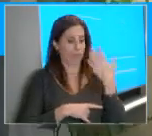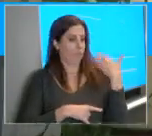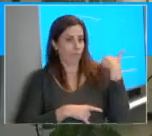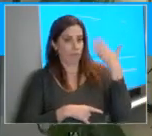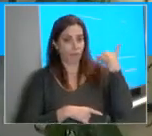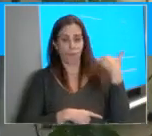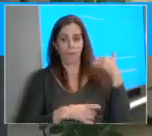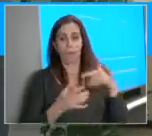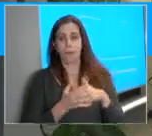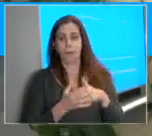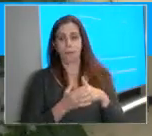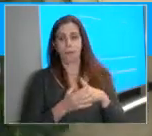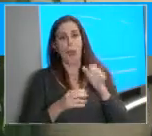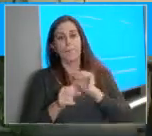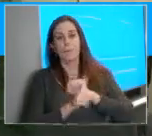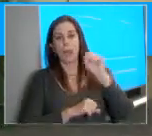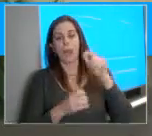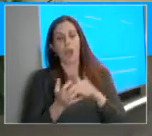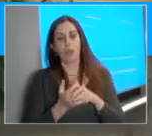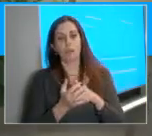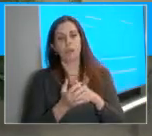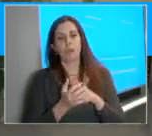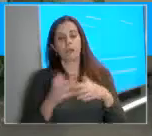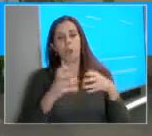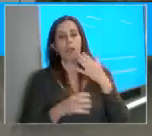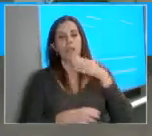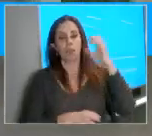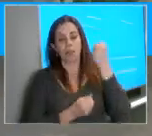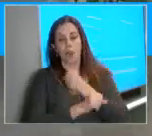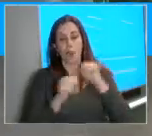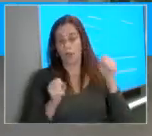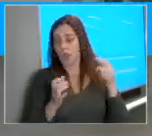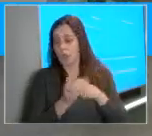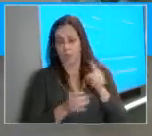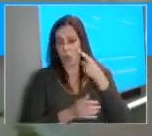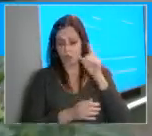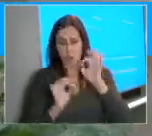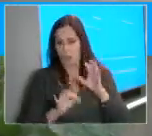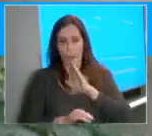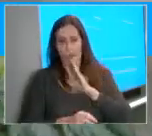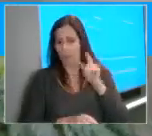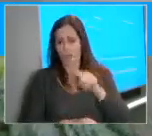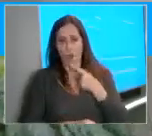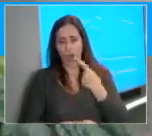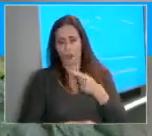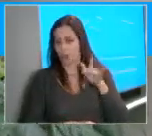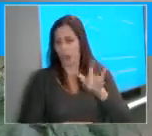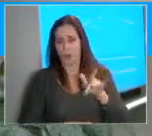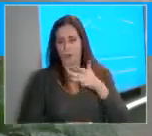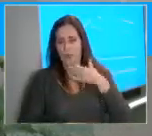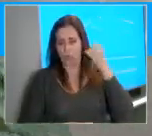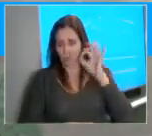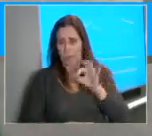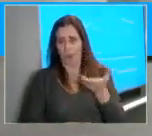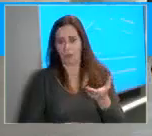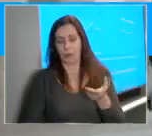הקודמת כמחאה לתנועה ציונית חילונית. ולכן אני לא רואה שום בעיה לבוא ולהגיד שהם אנטי-ציונים, כי הם באמת